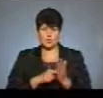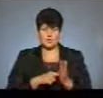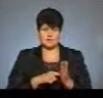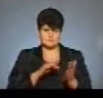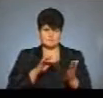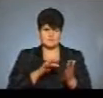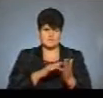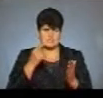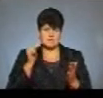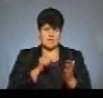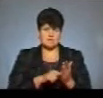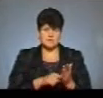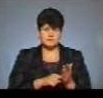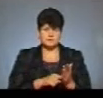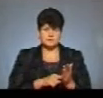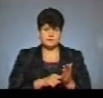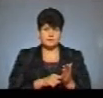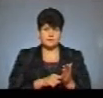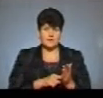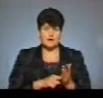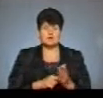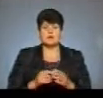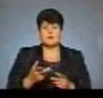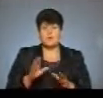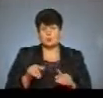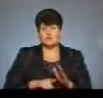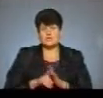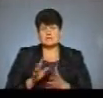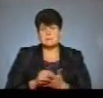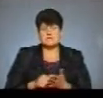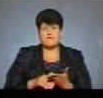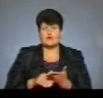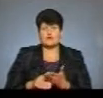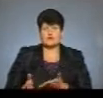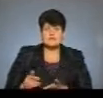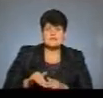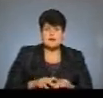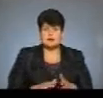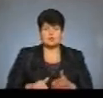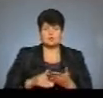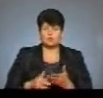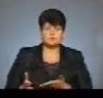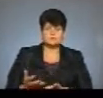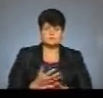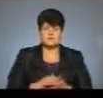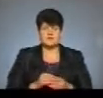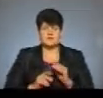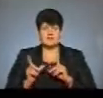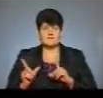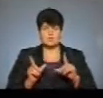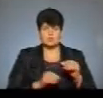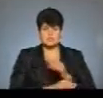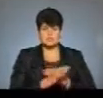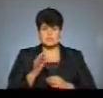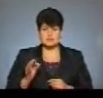Бутівка поблизу Авдіївки. Після того Ольга почала займатися волонтерською діяльністю. Допомогу везуть на схід волонтери з Тернополя.